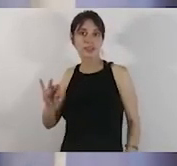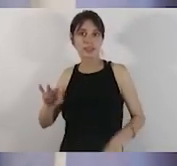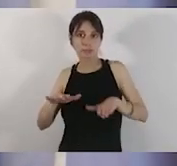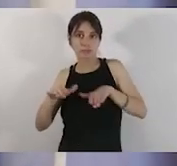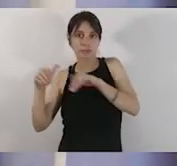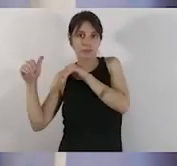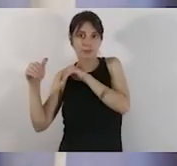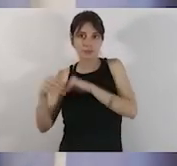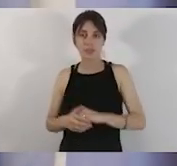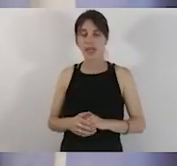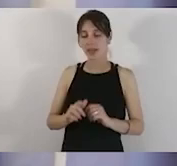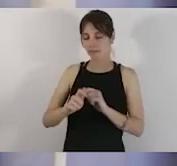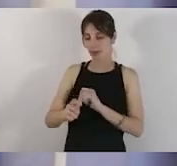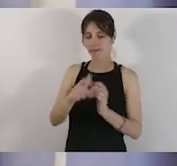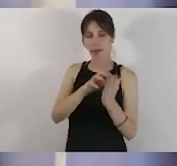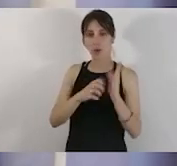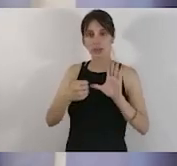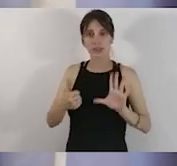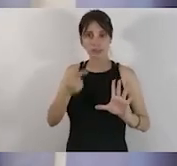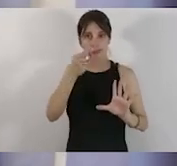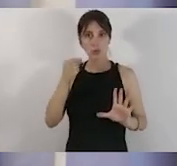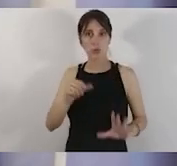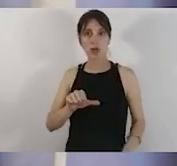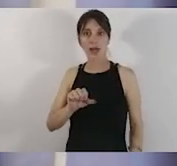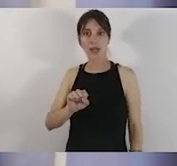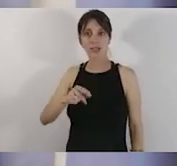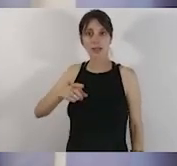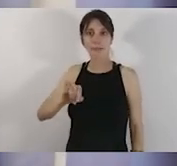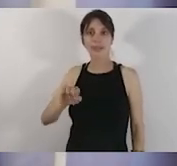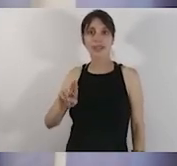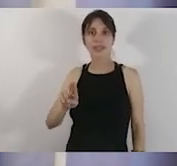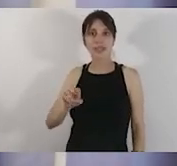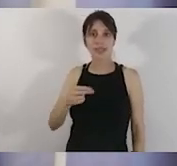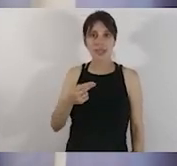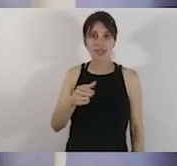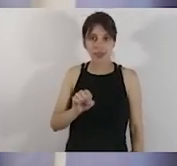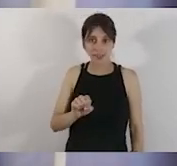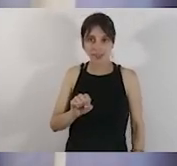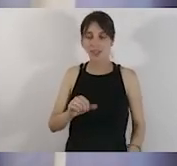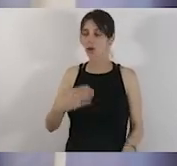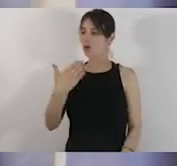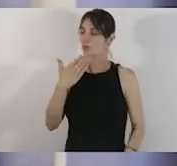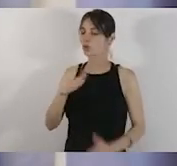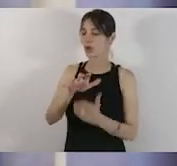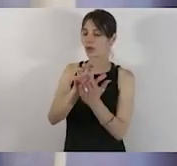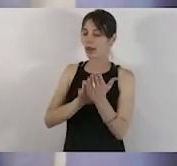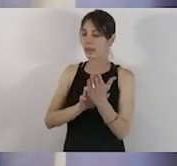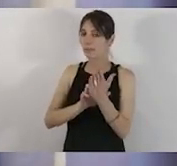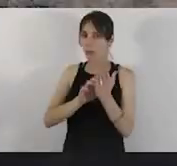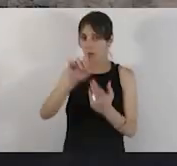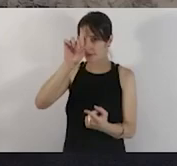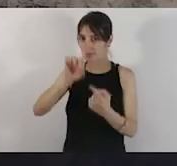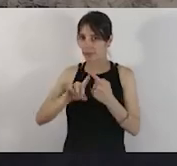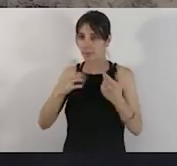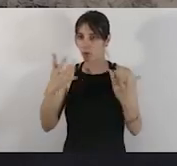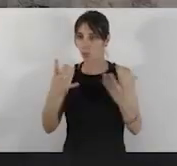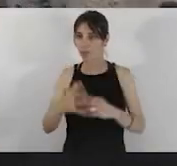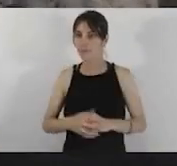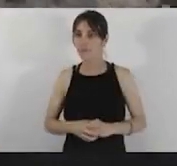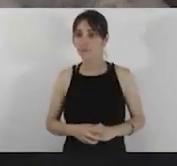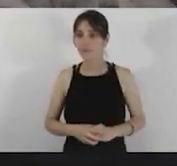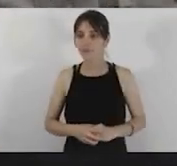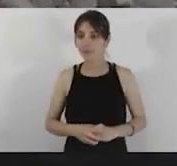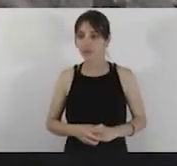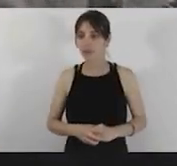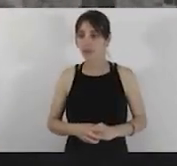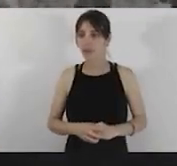6, Monsieur Aspinas. Bonjour. Il s'agit d'un rapport concernant une aide financière